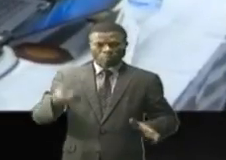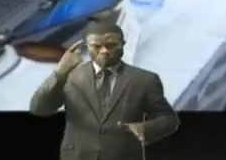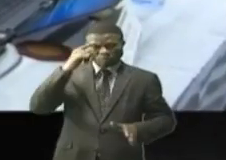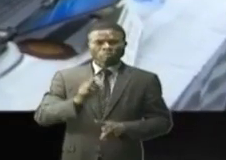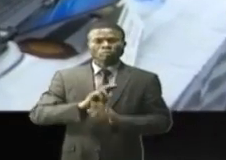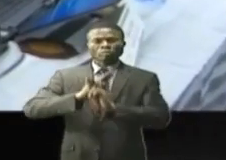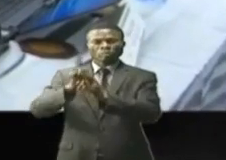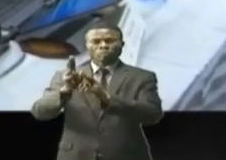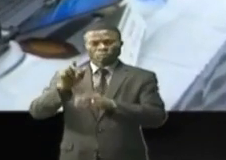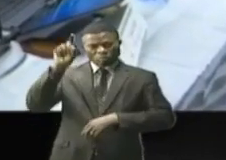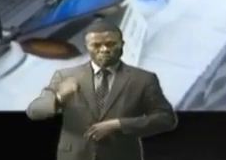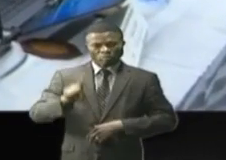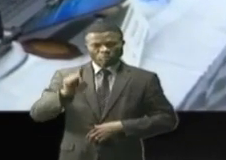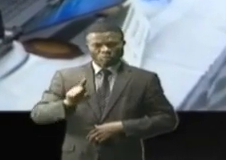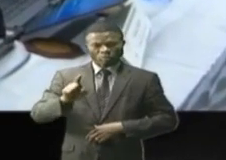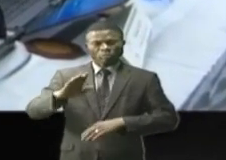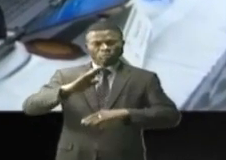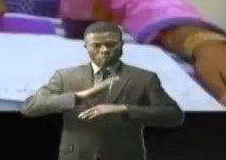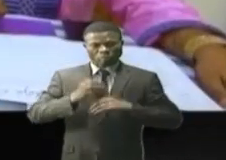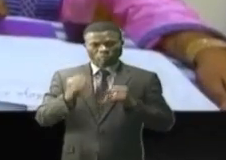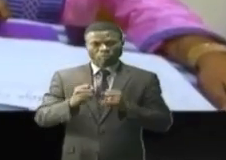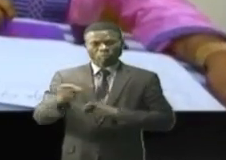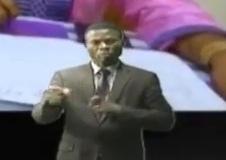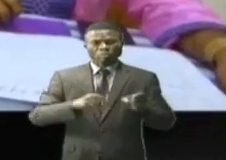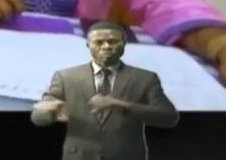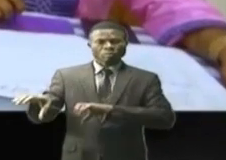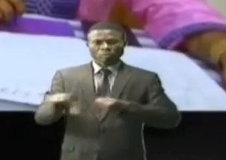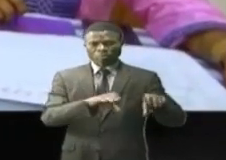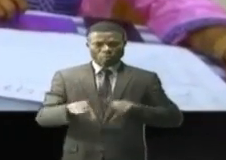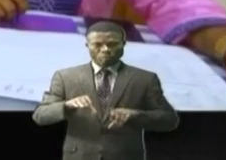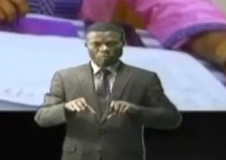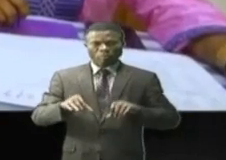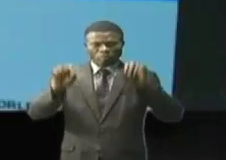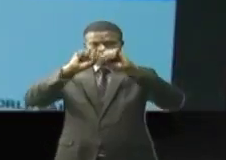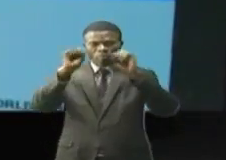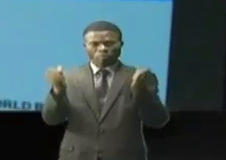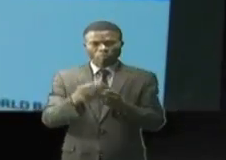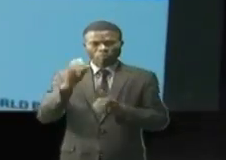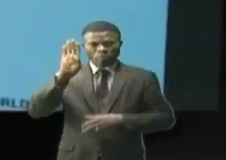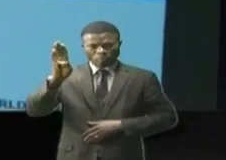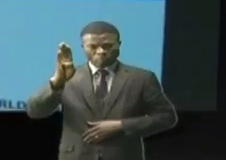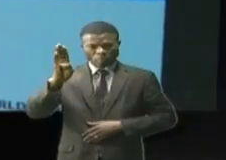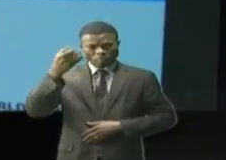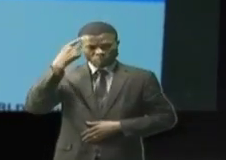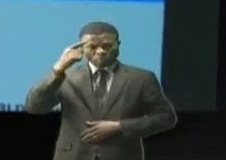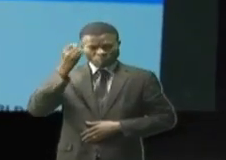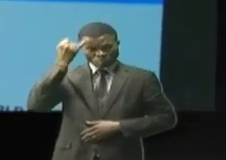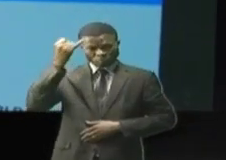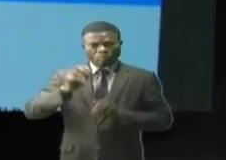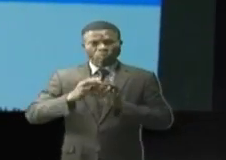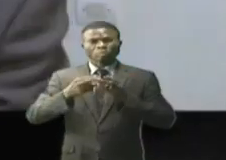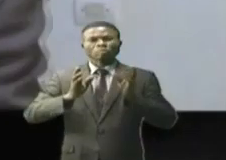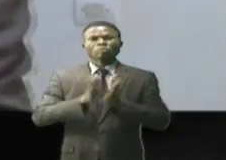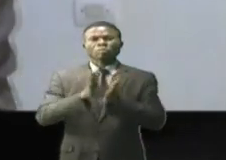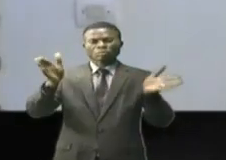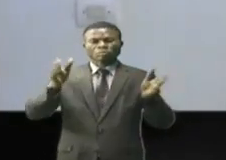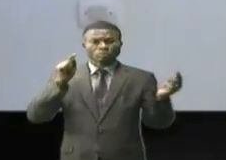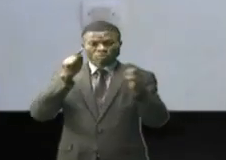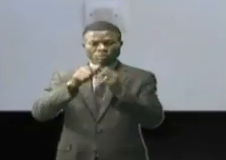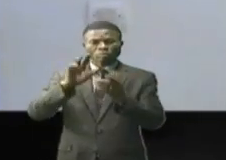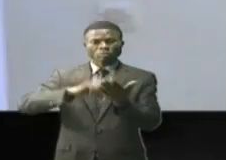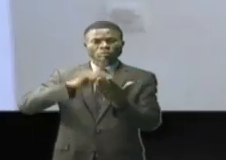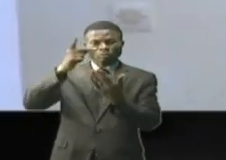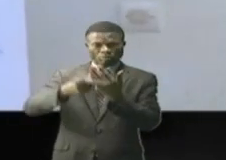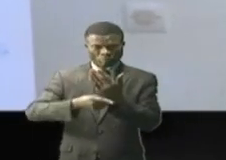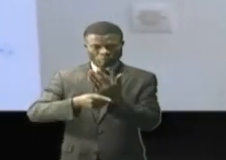répondre aux exigences d'une gestion efficace des activités du STEP 2 pour l'atteinte globale de l'objectif de ces projets